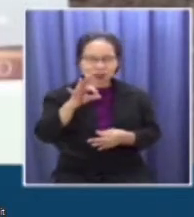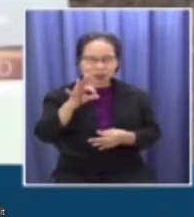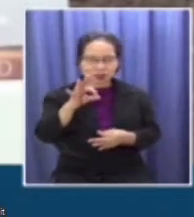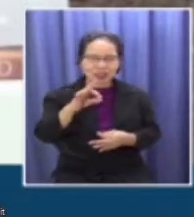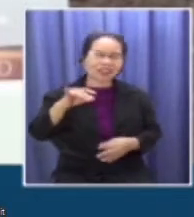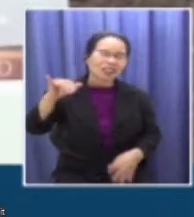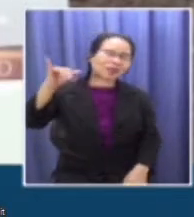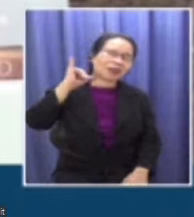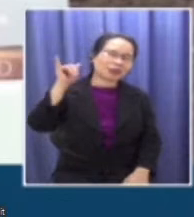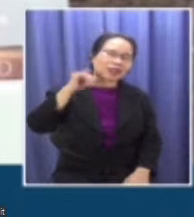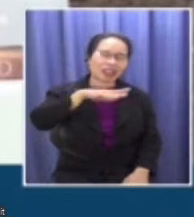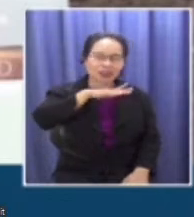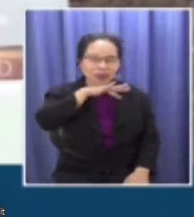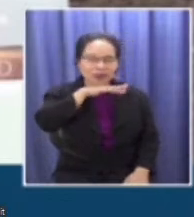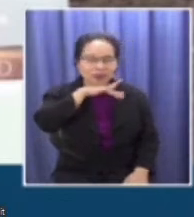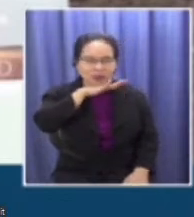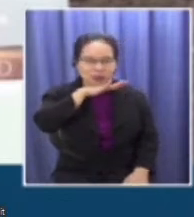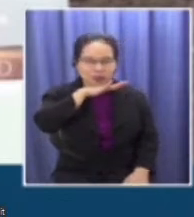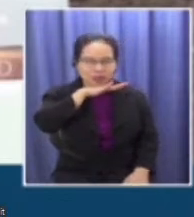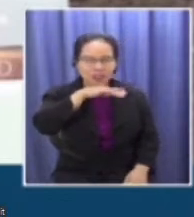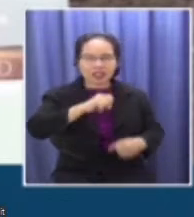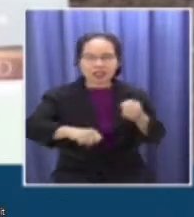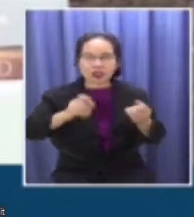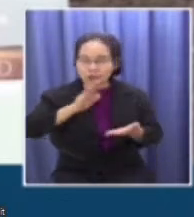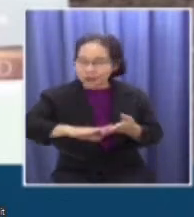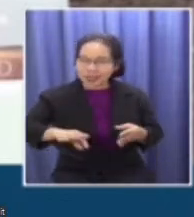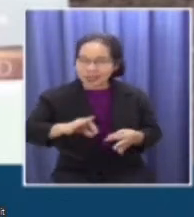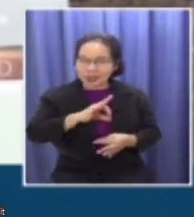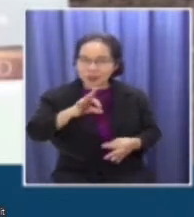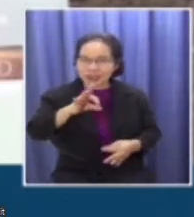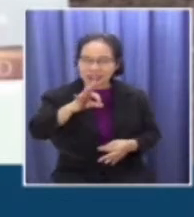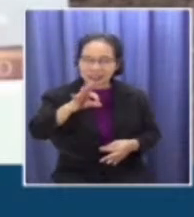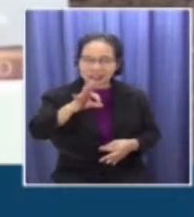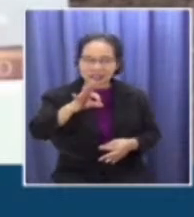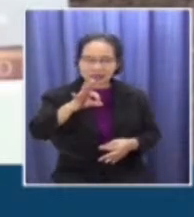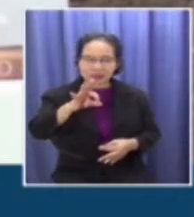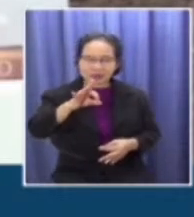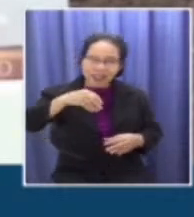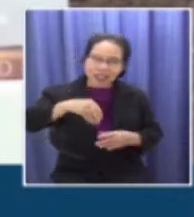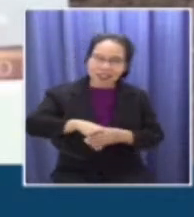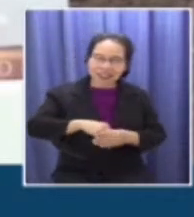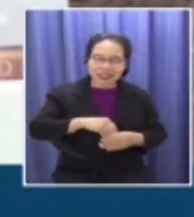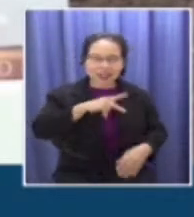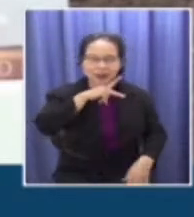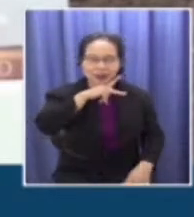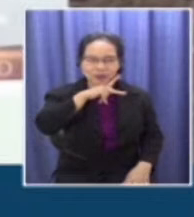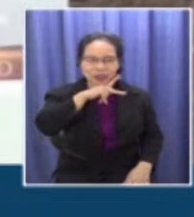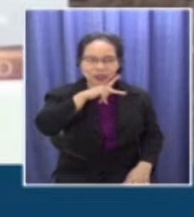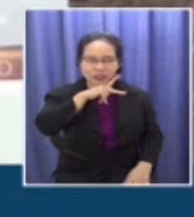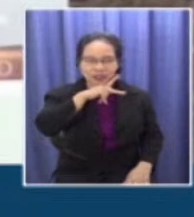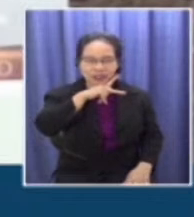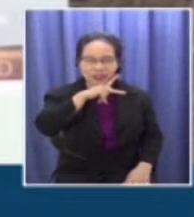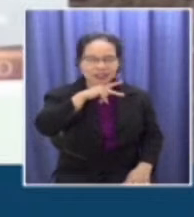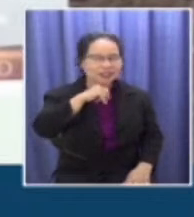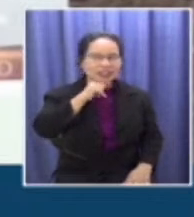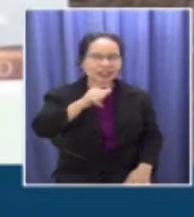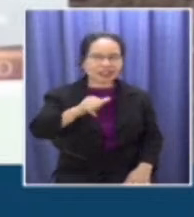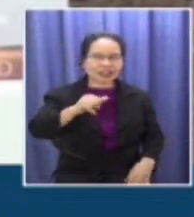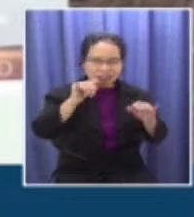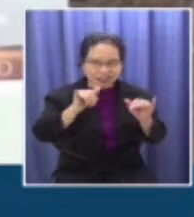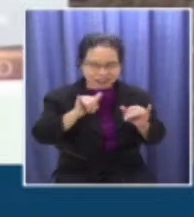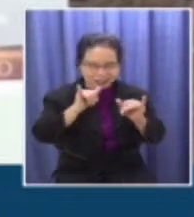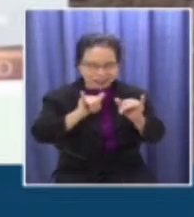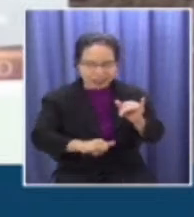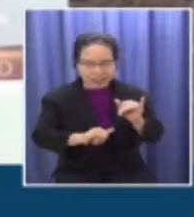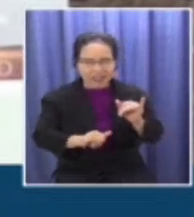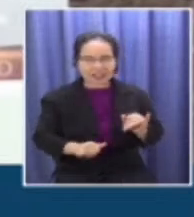na ahomane no kogu wɔn mu no ɛfisɛ mprako no mpo kaa sɛ ɛyɛ sɛ yɛbɛwu sene sɛ ahomane bɛtena yɛn mu